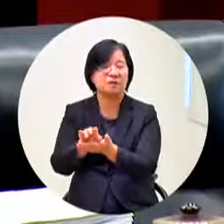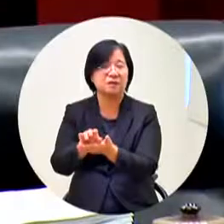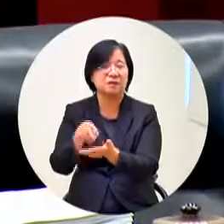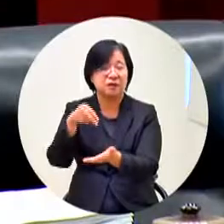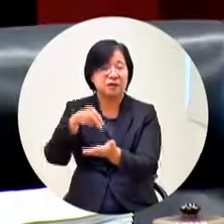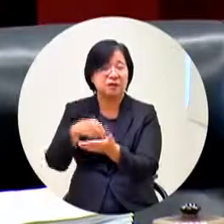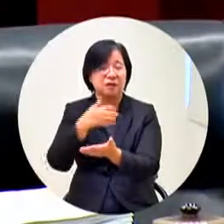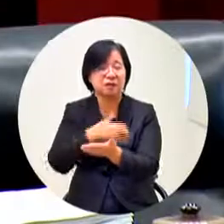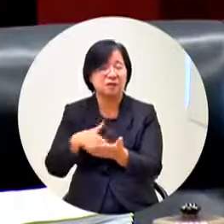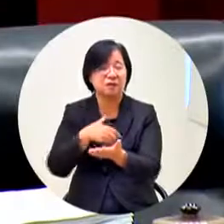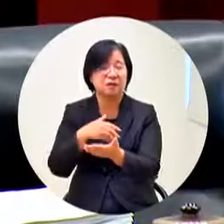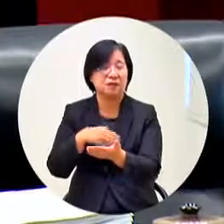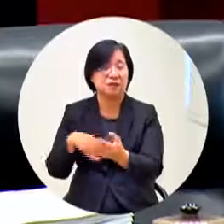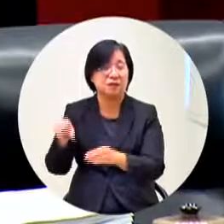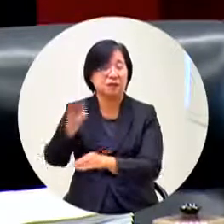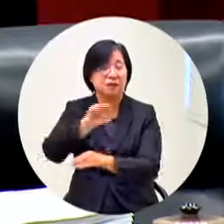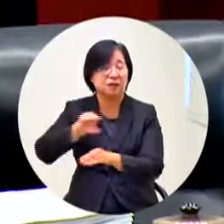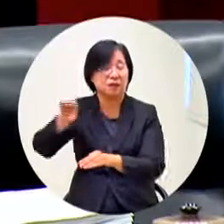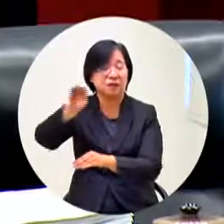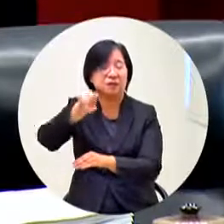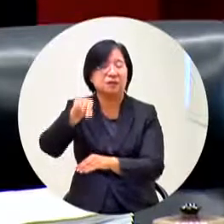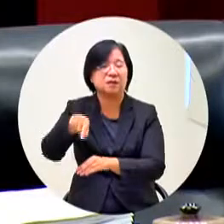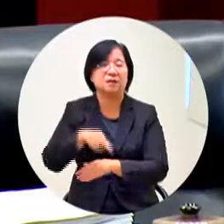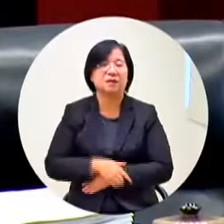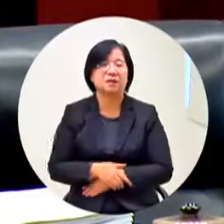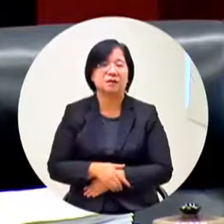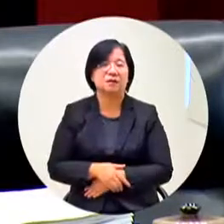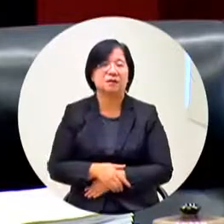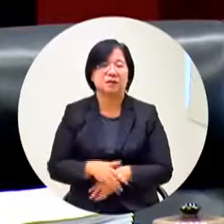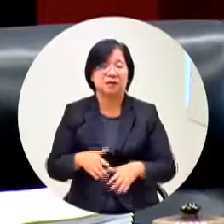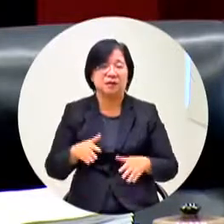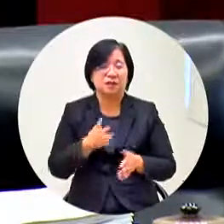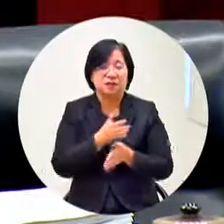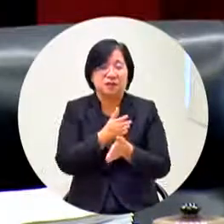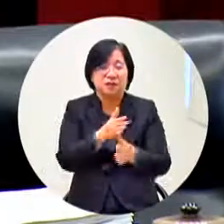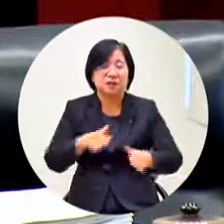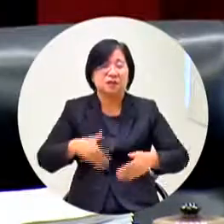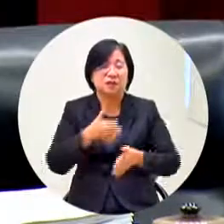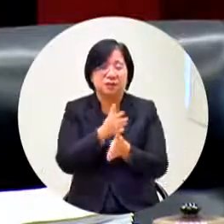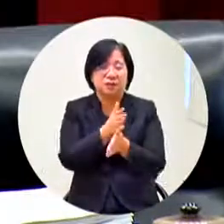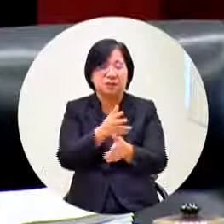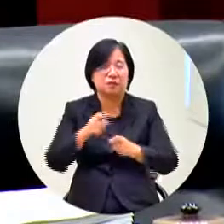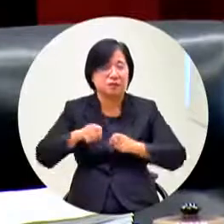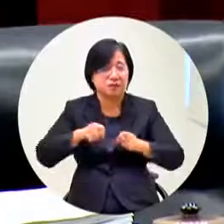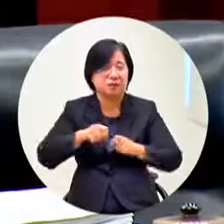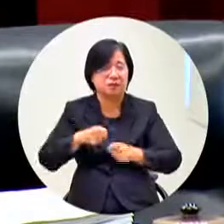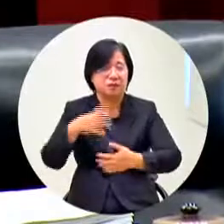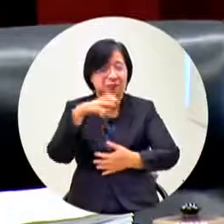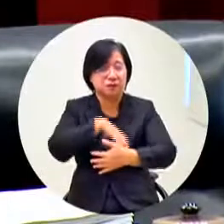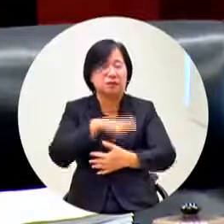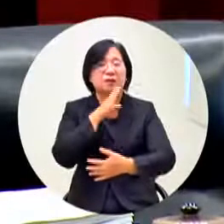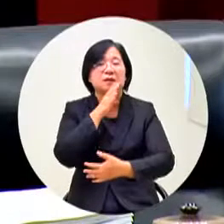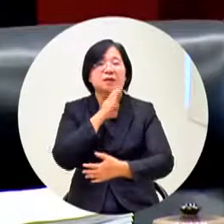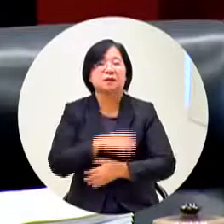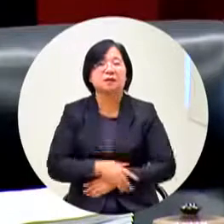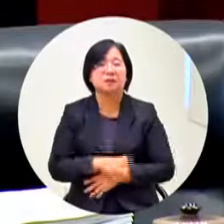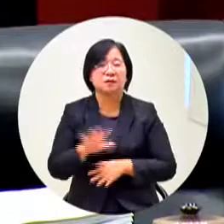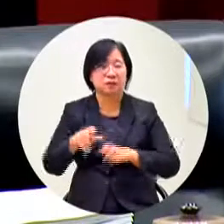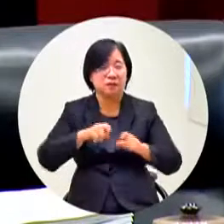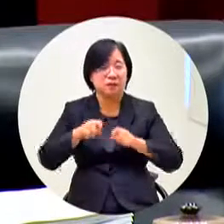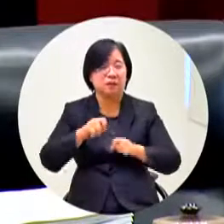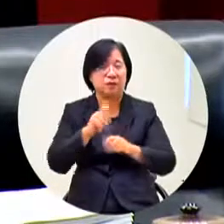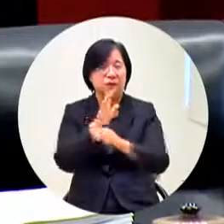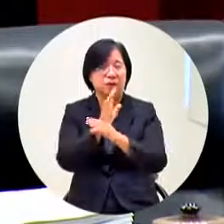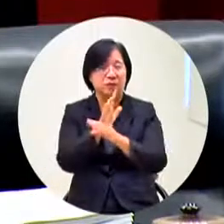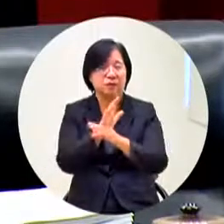为因应那个轻轨那时候的一个政策了哈，所以现在目前已经也在弄规划这个立体